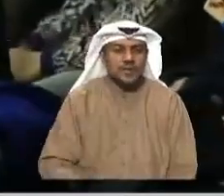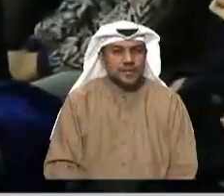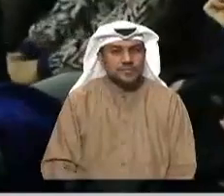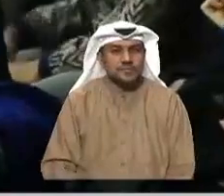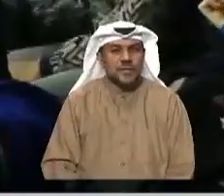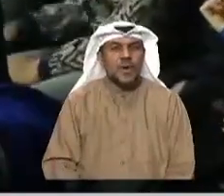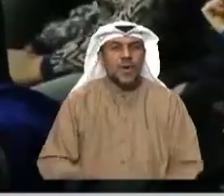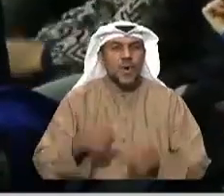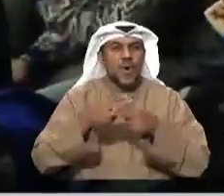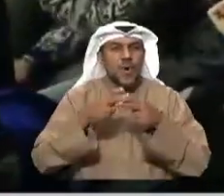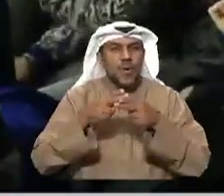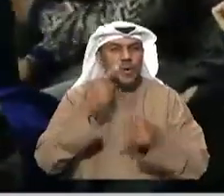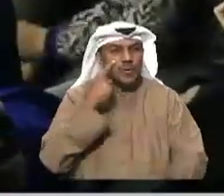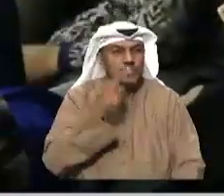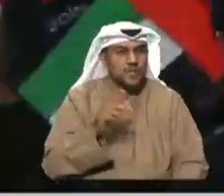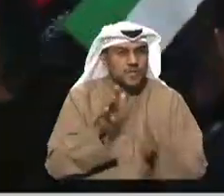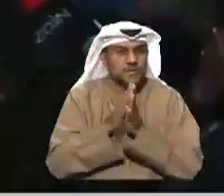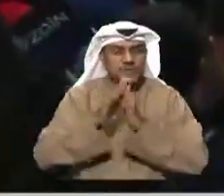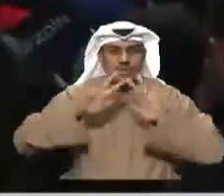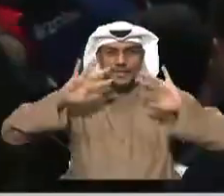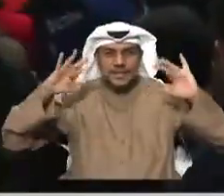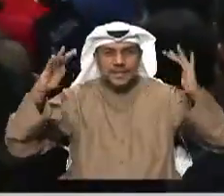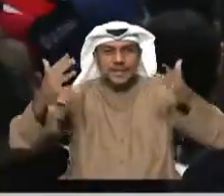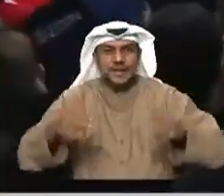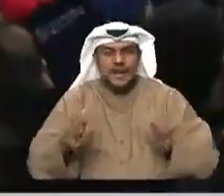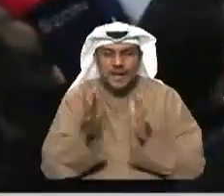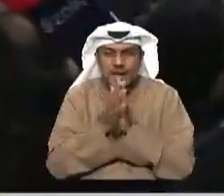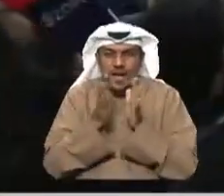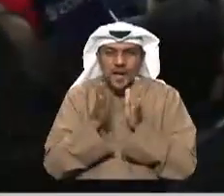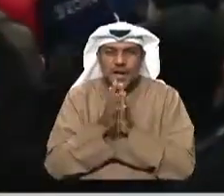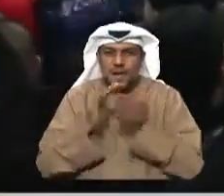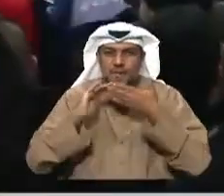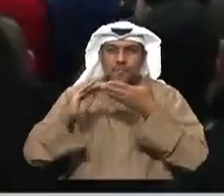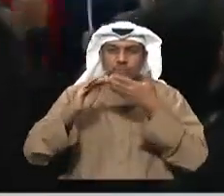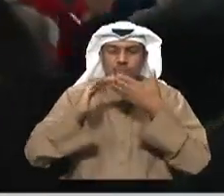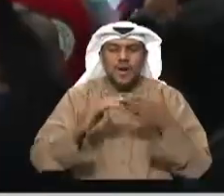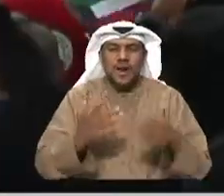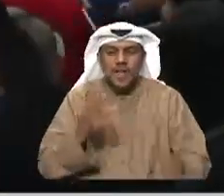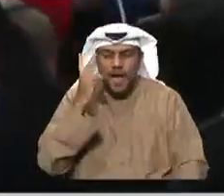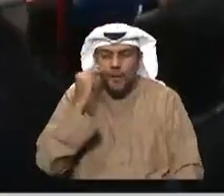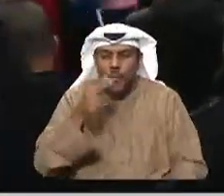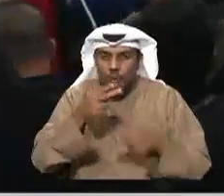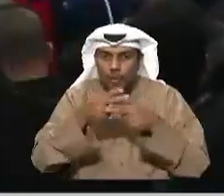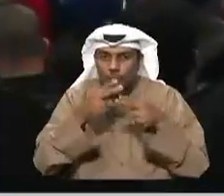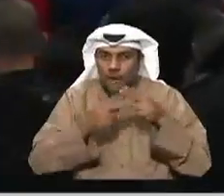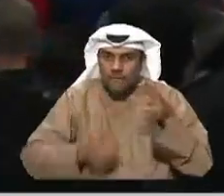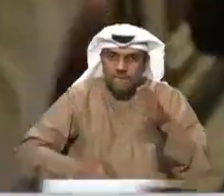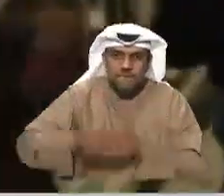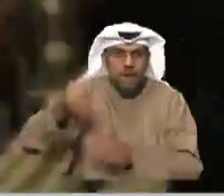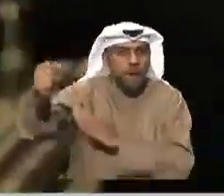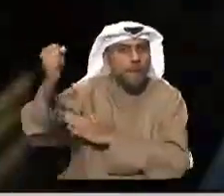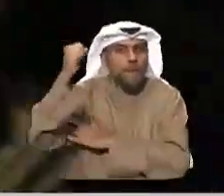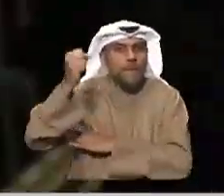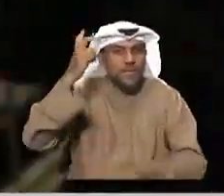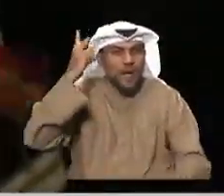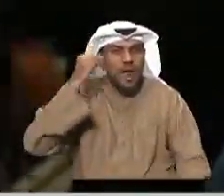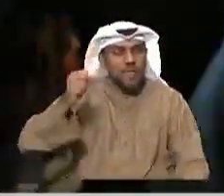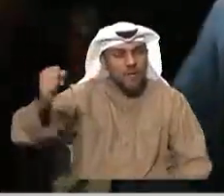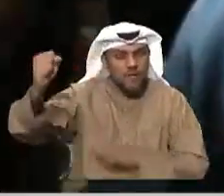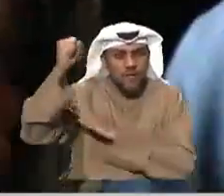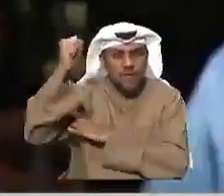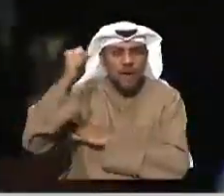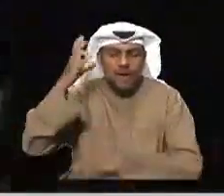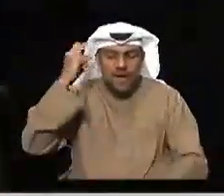الأزرق الكويتي التي آزرت منتخب بلادها أكدت أن المنتخب الوطني الكويتي حقق فوزا مستحقا كان